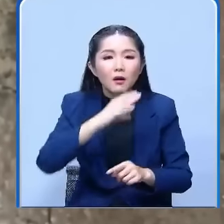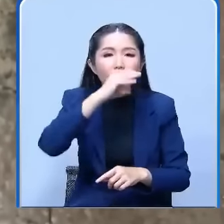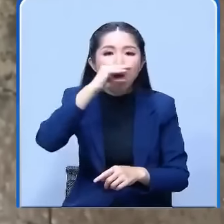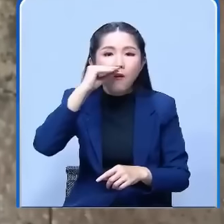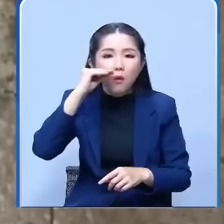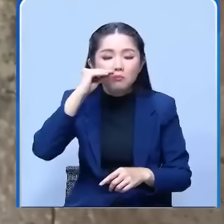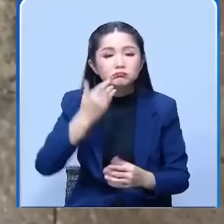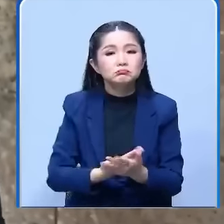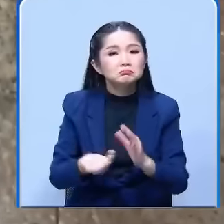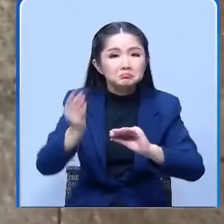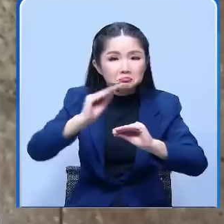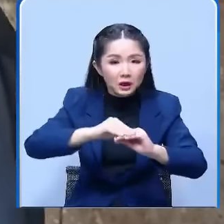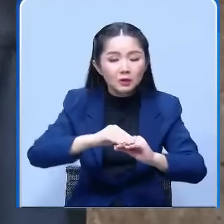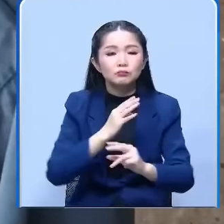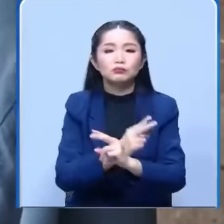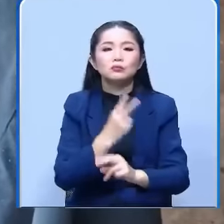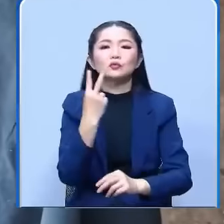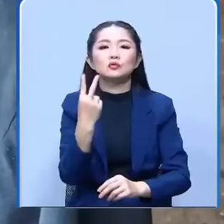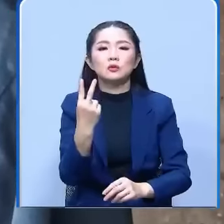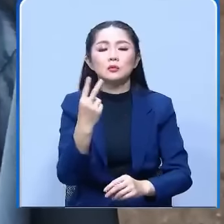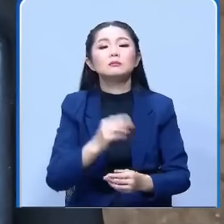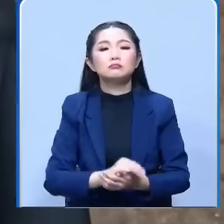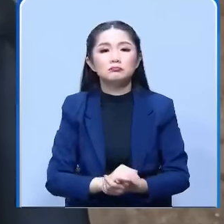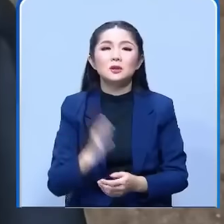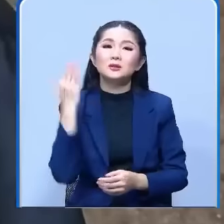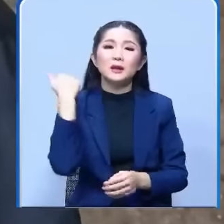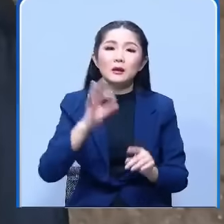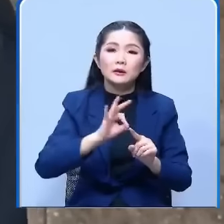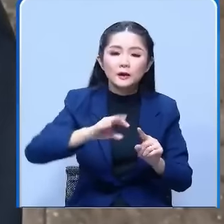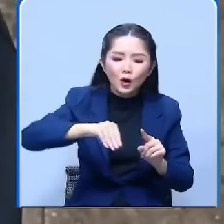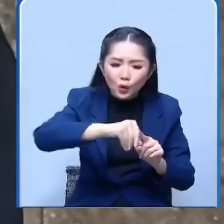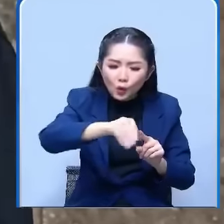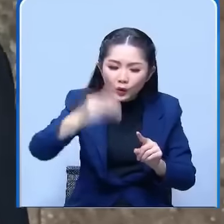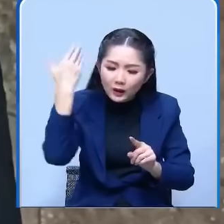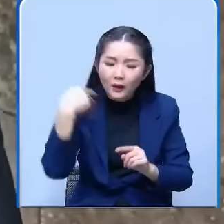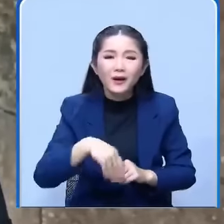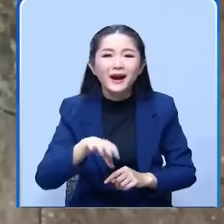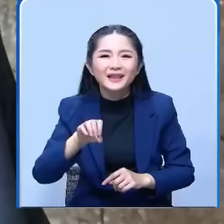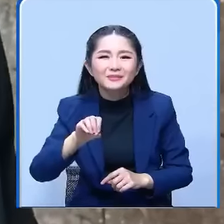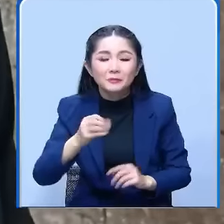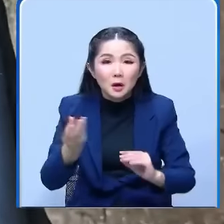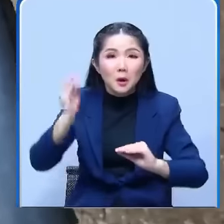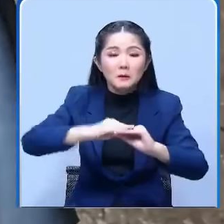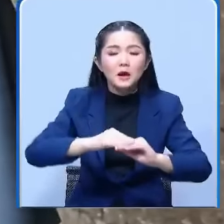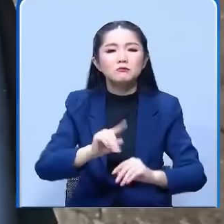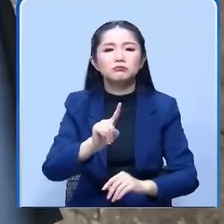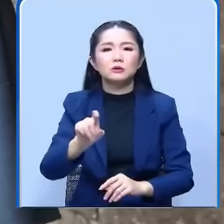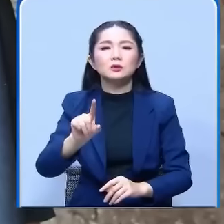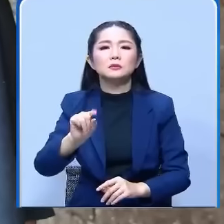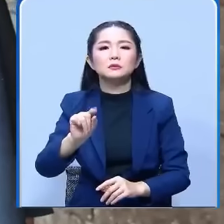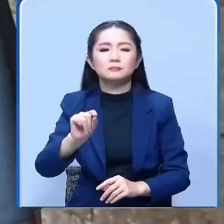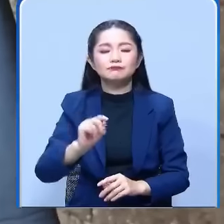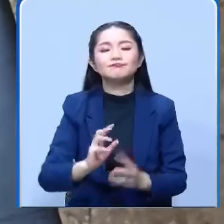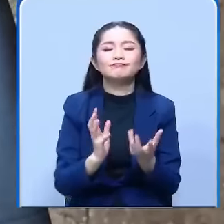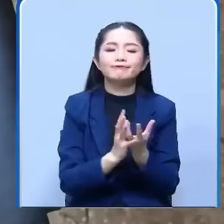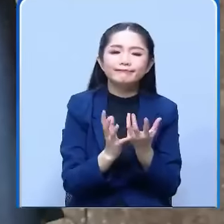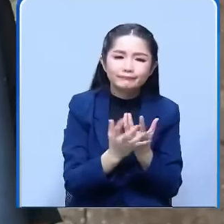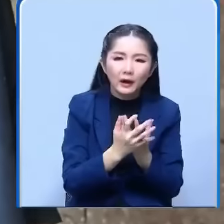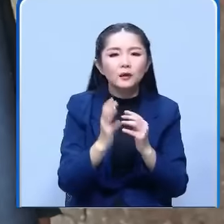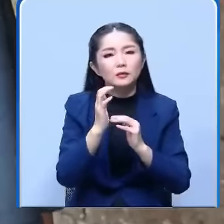ใช ่ ครับแทบทุกอย่างครับแต่ช่วงก่อน50บาทตอนนี้ไปแล้ว120อะไรแบบนี้ผักผักสวนครัวครับทั้งหมดเลยครับ